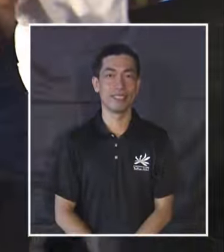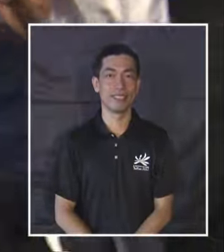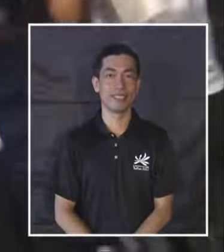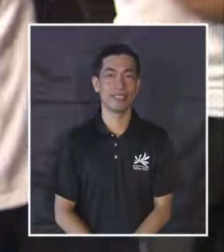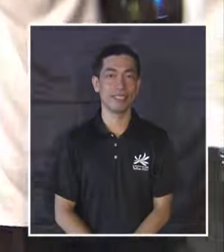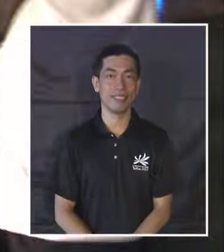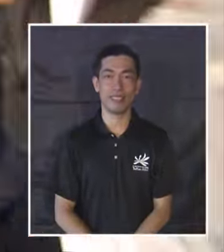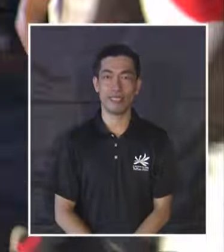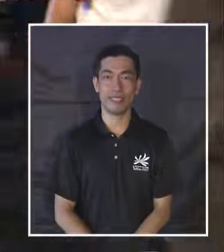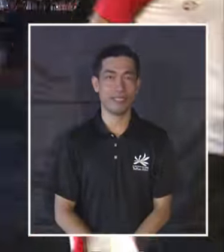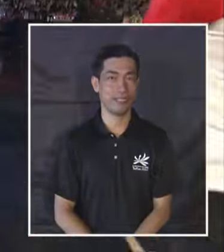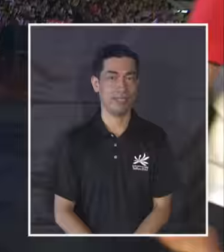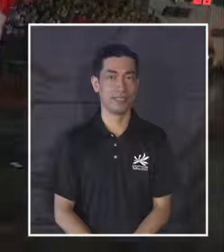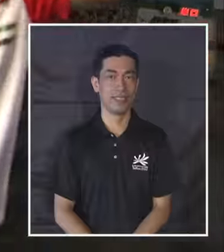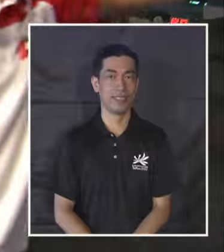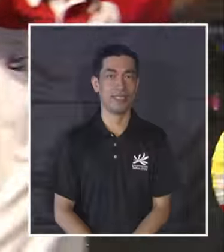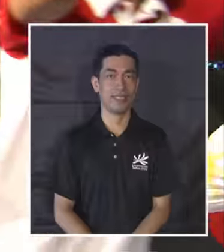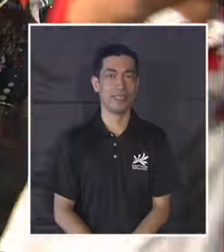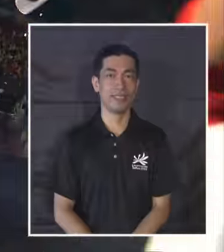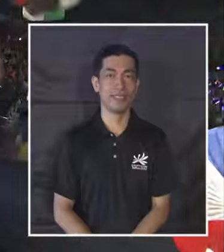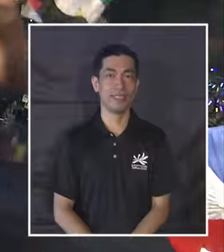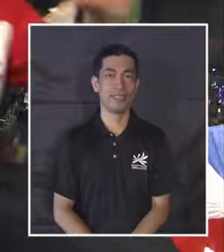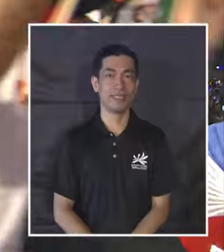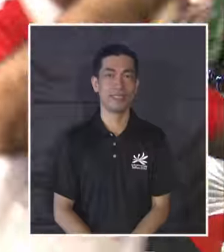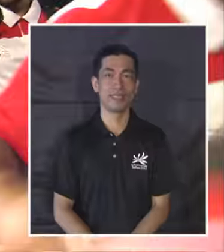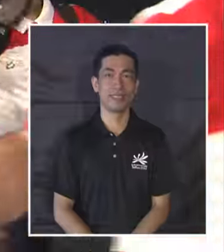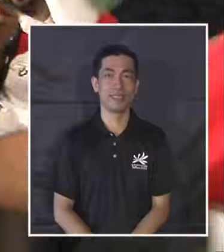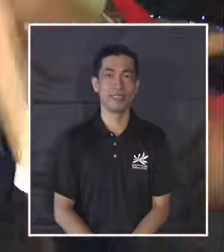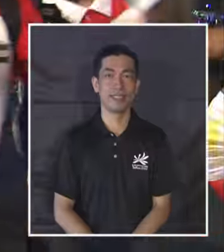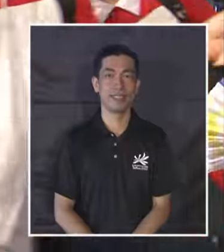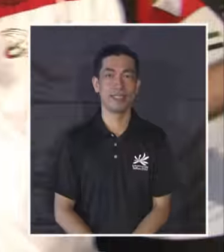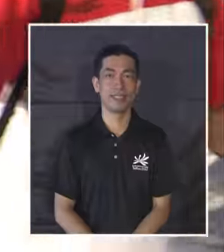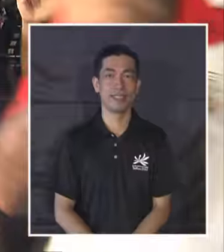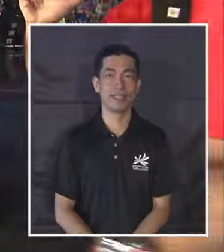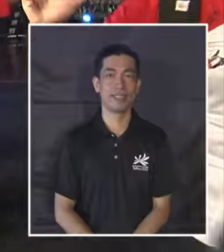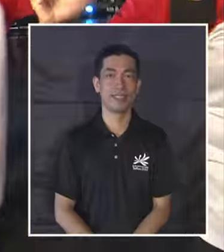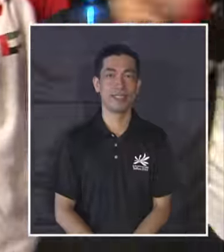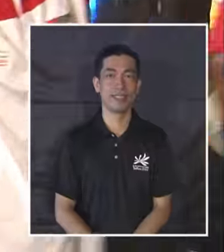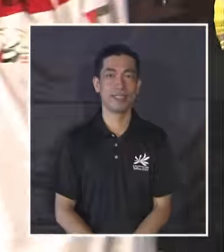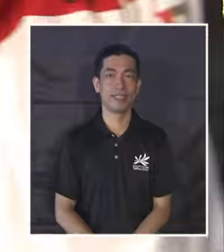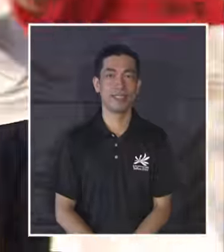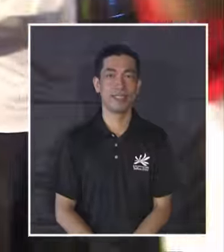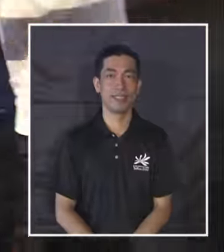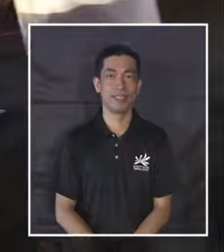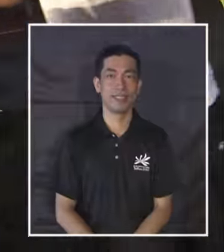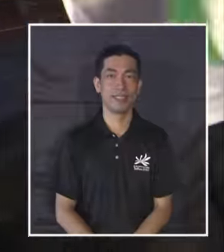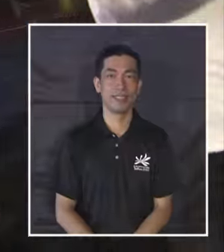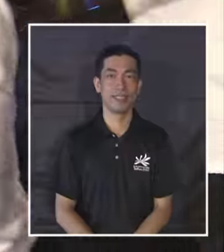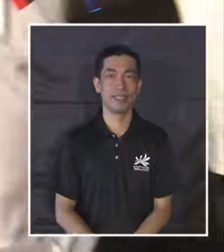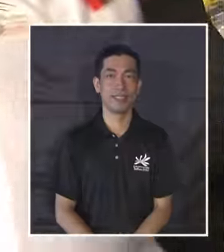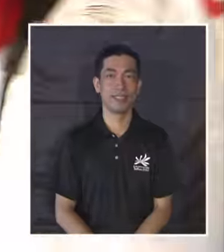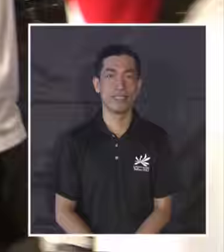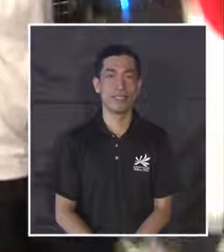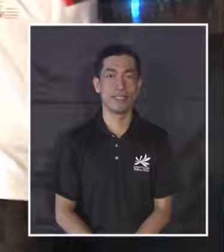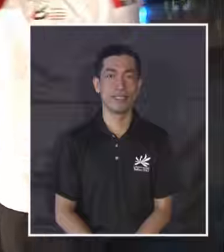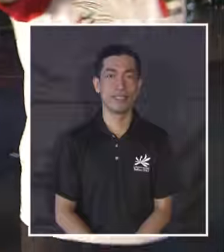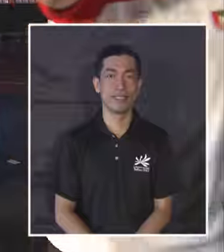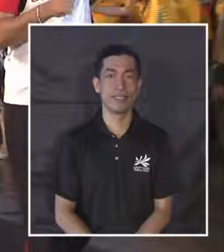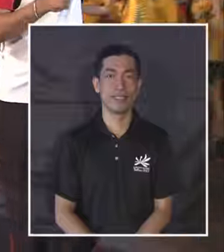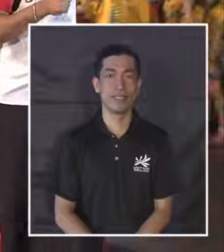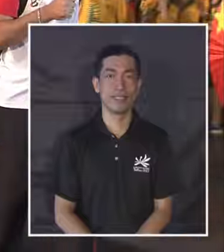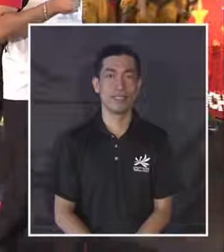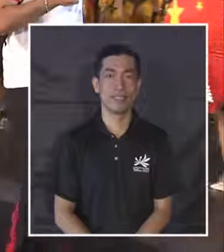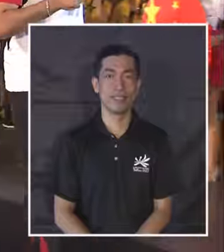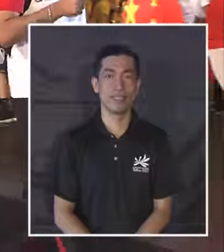aisleWe can see they are from the United Arab Emirates.